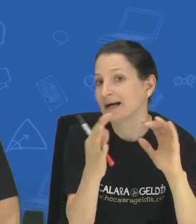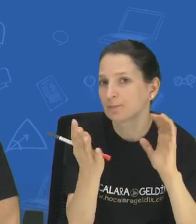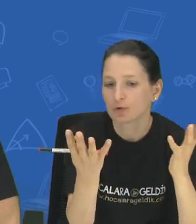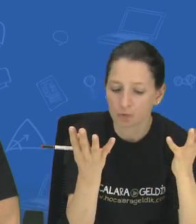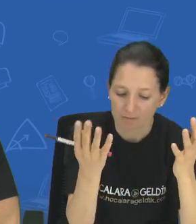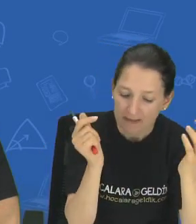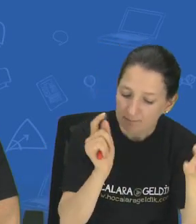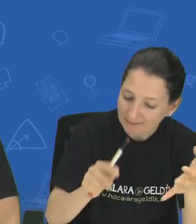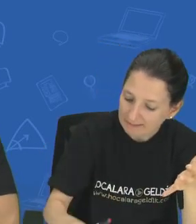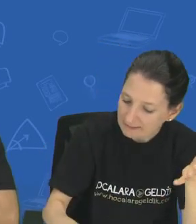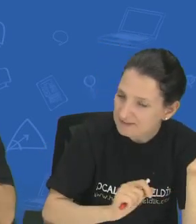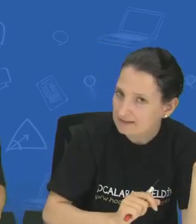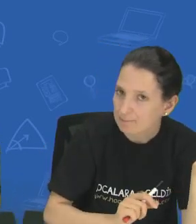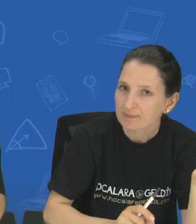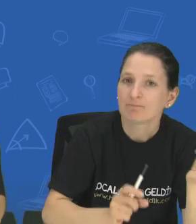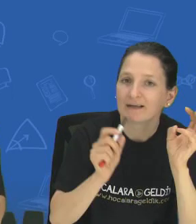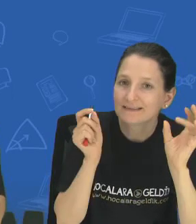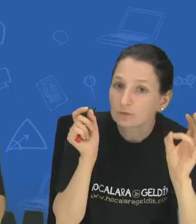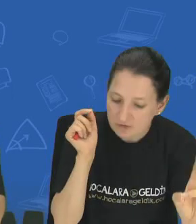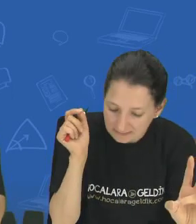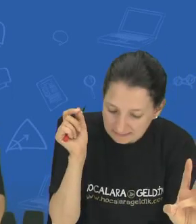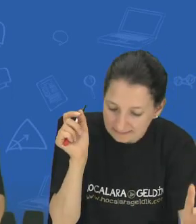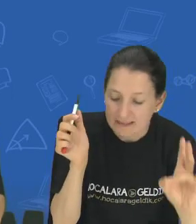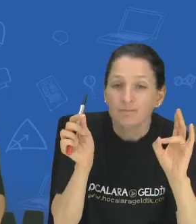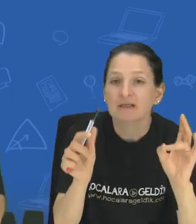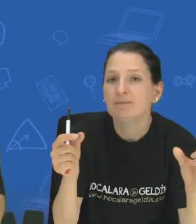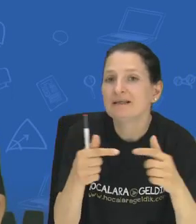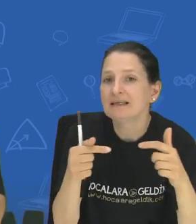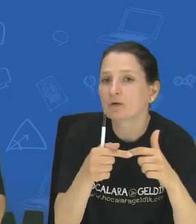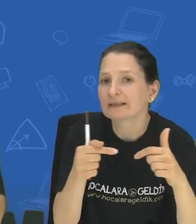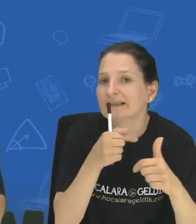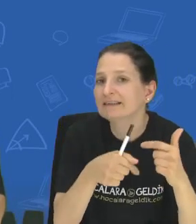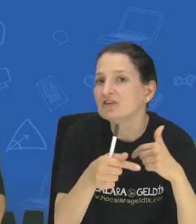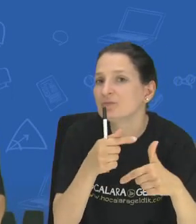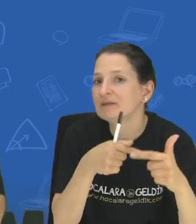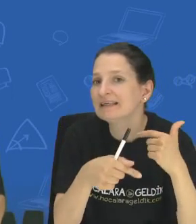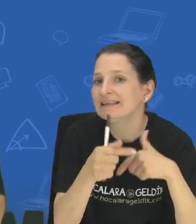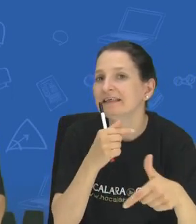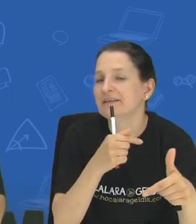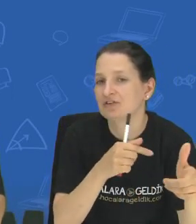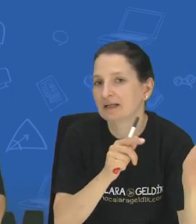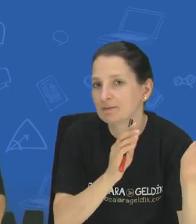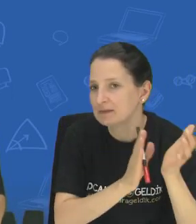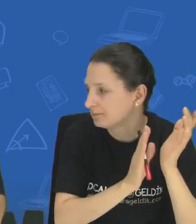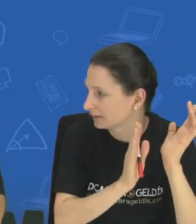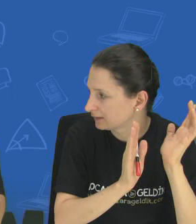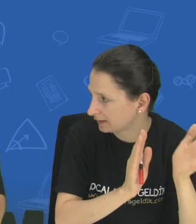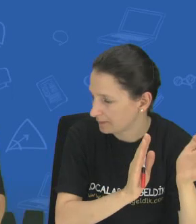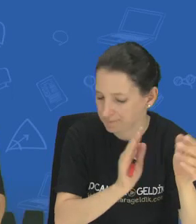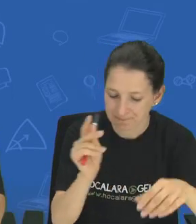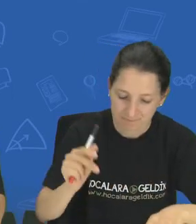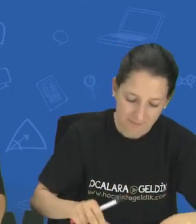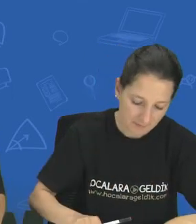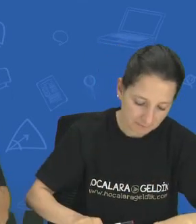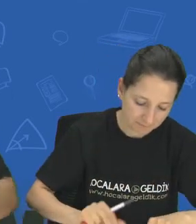diyelim önce, ne yapıyor bu? Maddenin yapısını, maddenin özelliklerini, birbirleriyle olan etkileşimlerini inceleyen bilim dalıdır